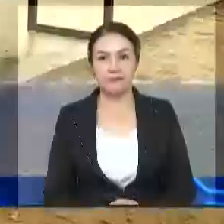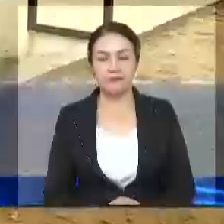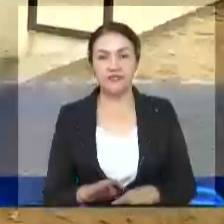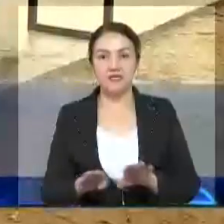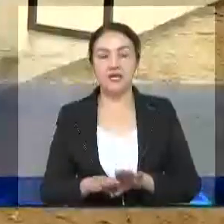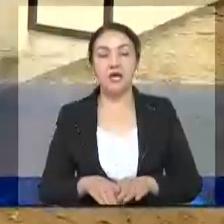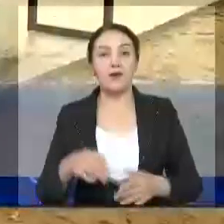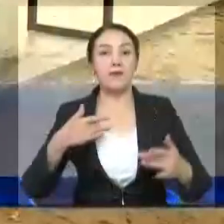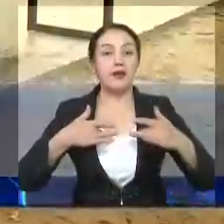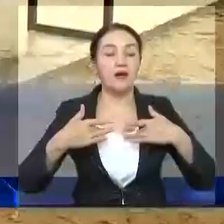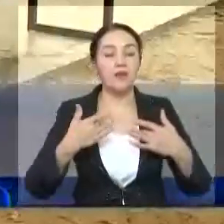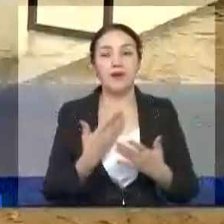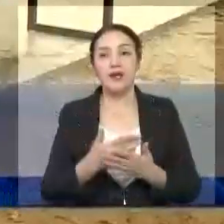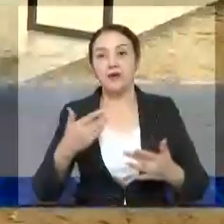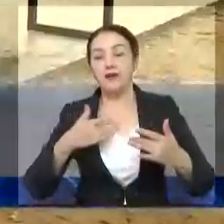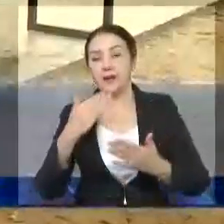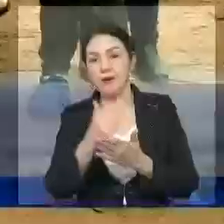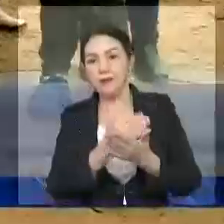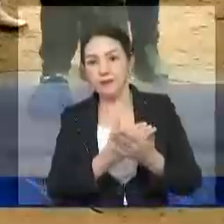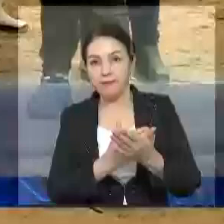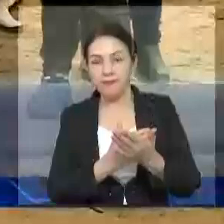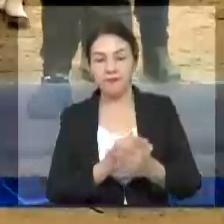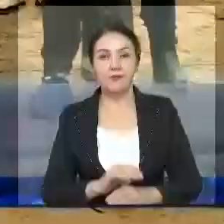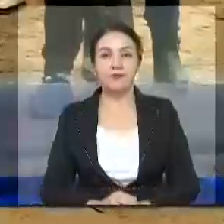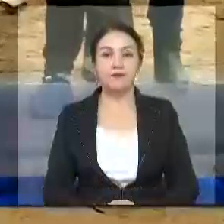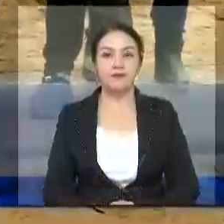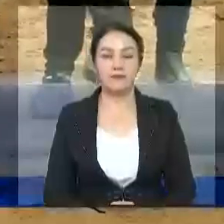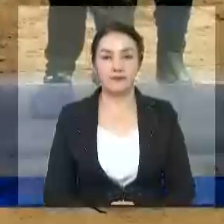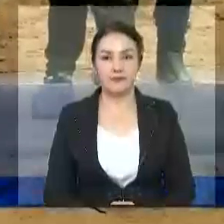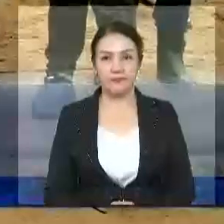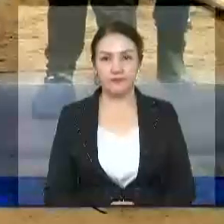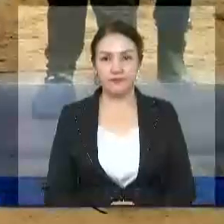также местные артисты представили публике концертную программу телеканал